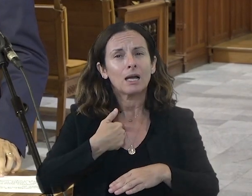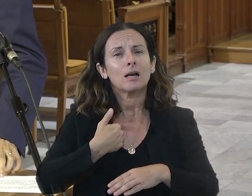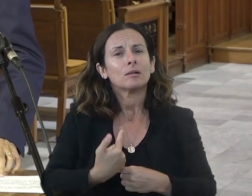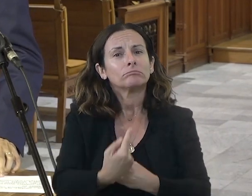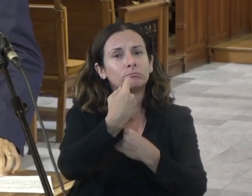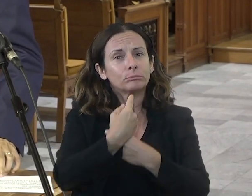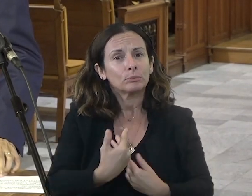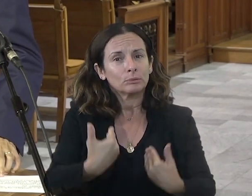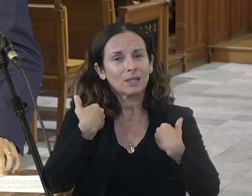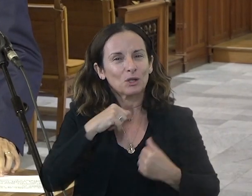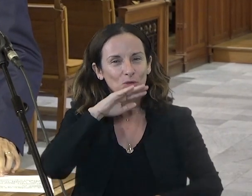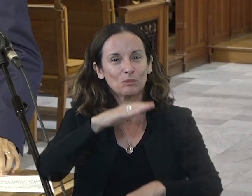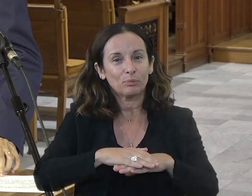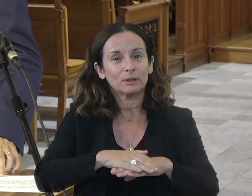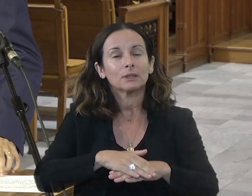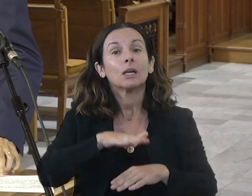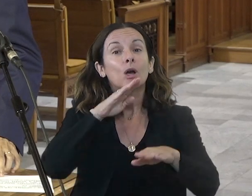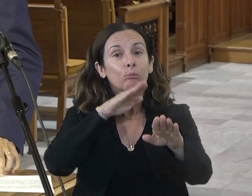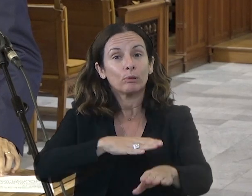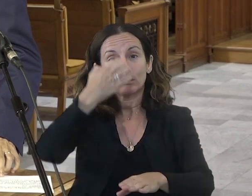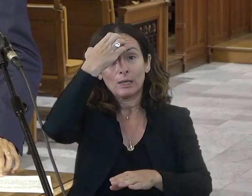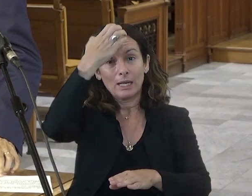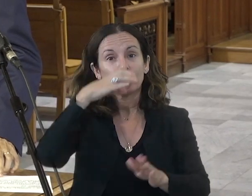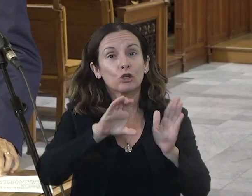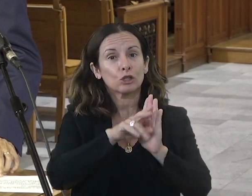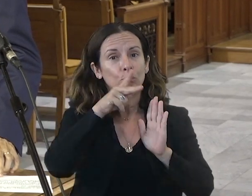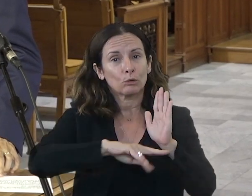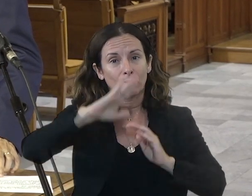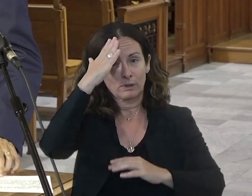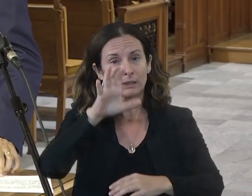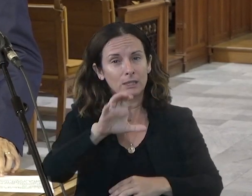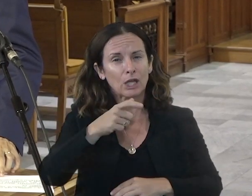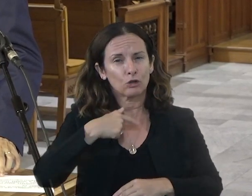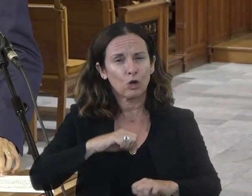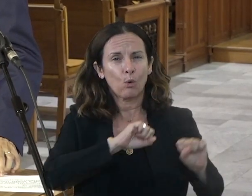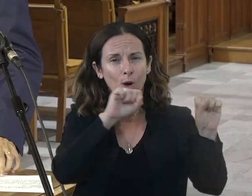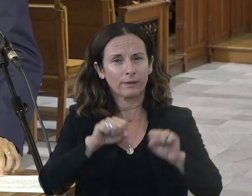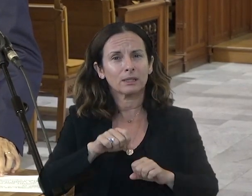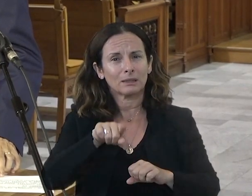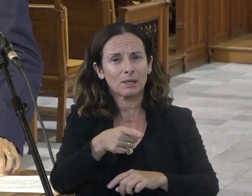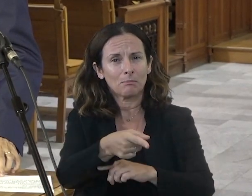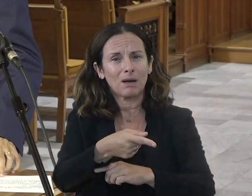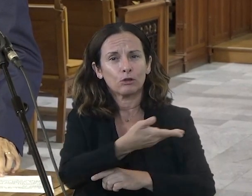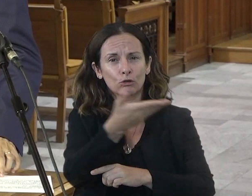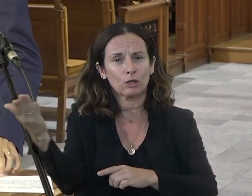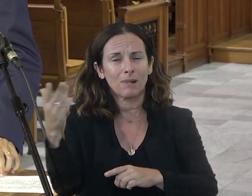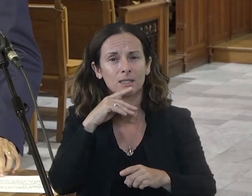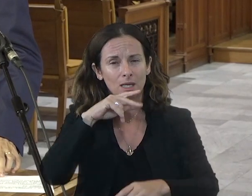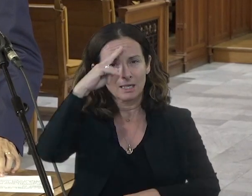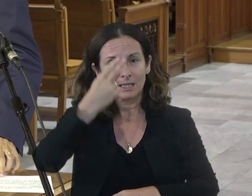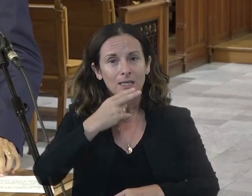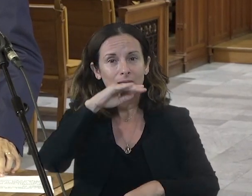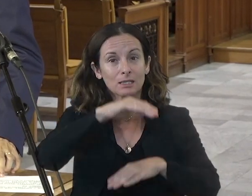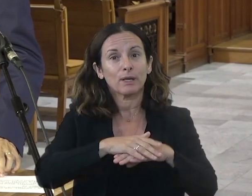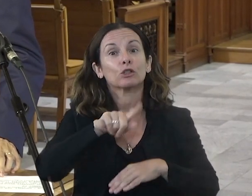del Consell Insular de Mallorca, con lealtad al Rey y guardar y hacer guardar la Constitución como norma fundamental del Estado, así